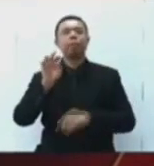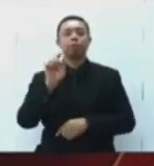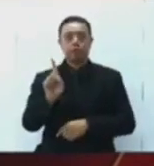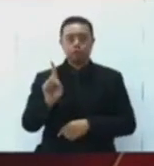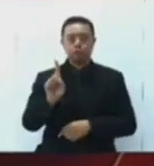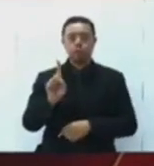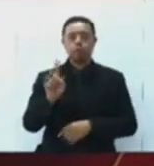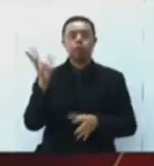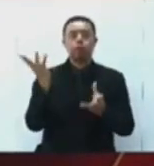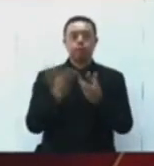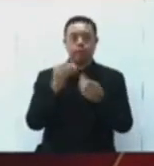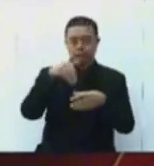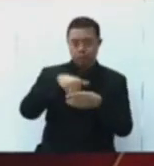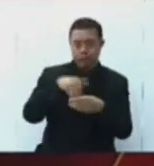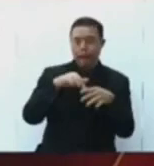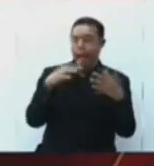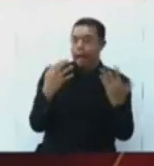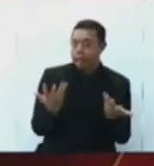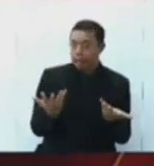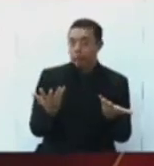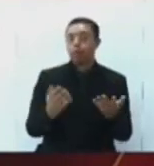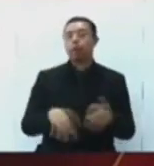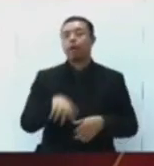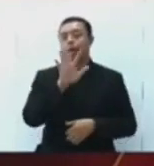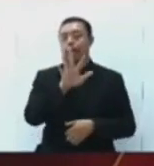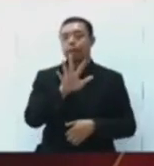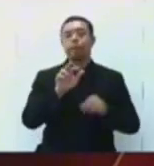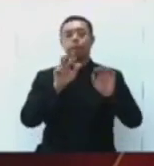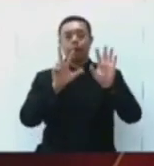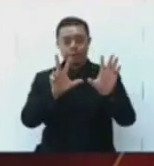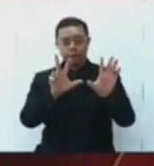214.691 suara atau